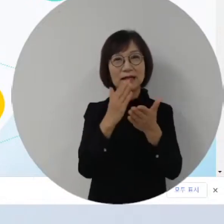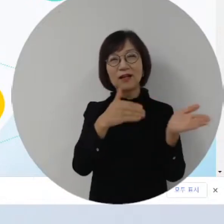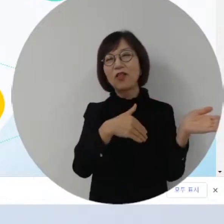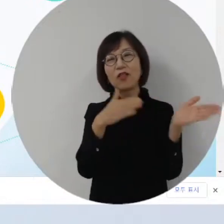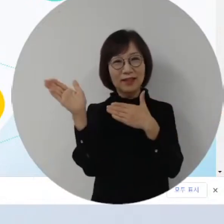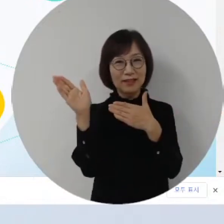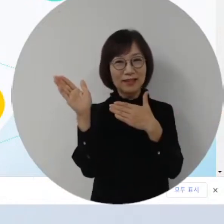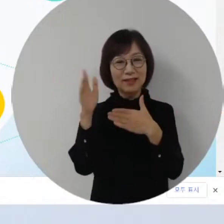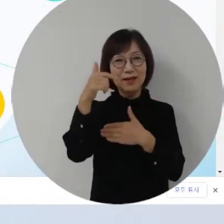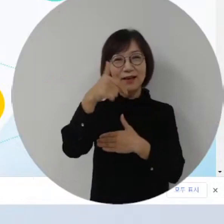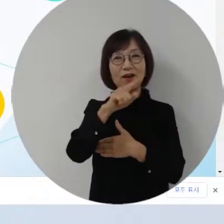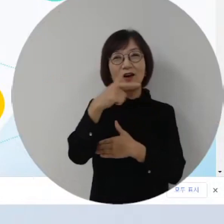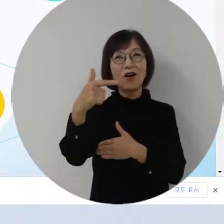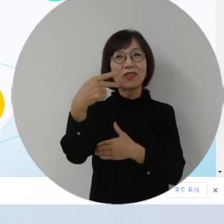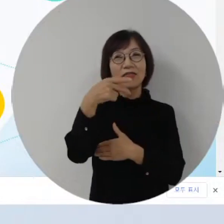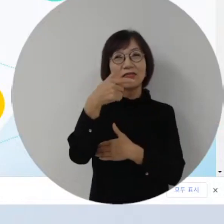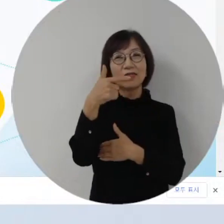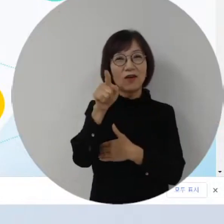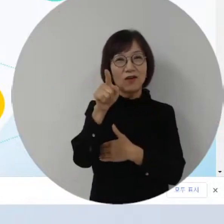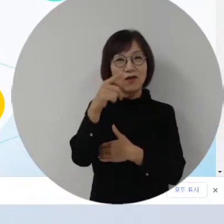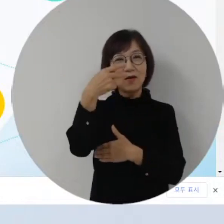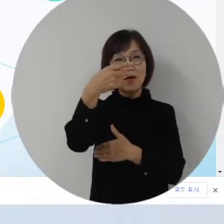돼요. 건너뛰기.